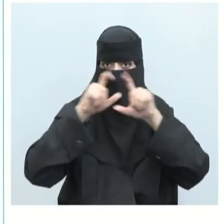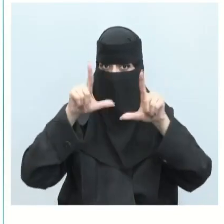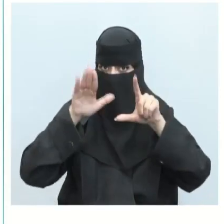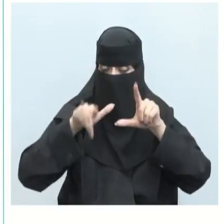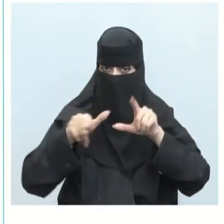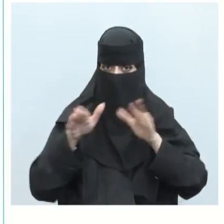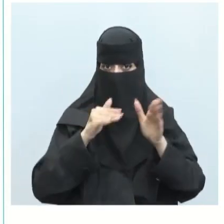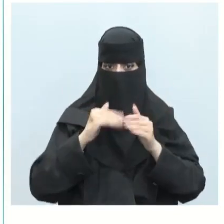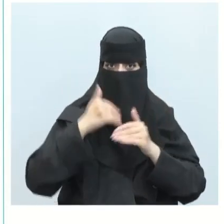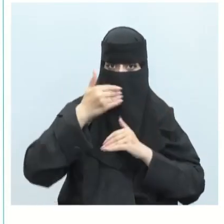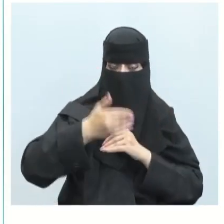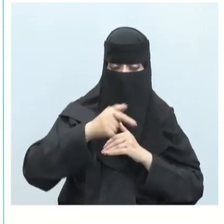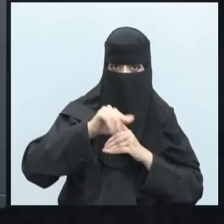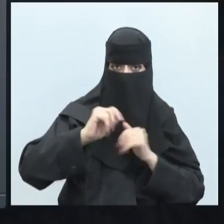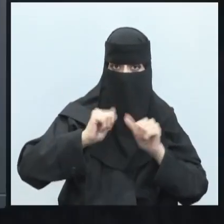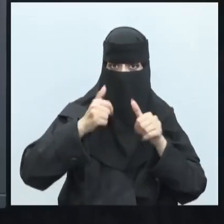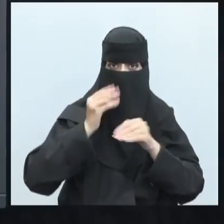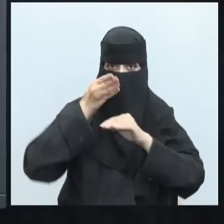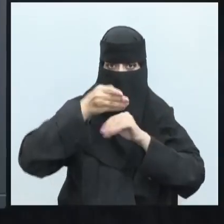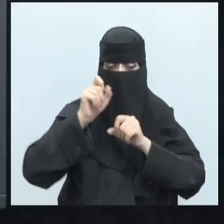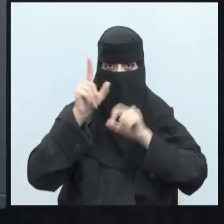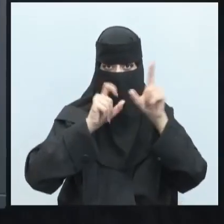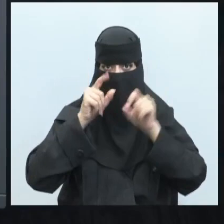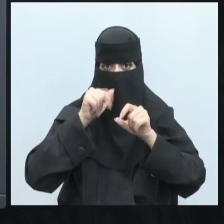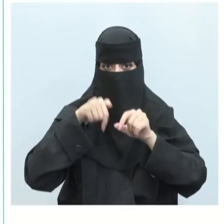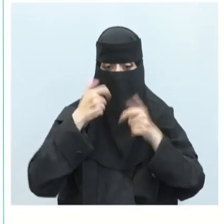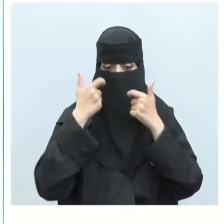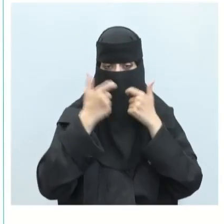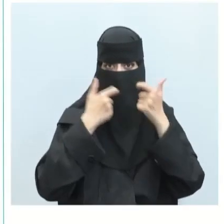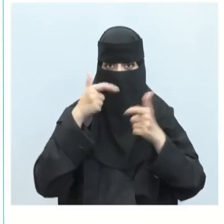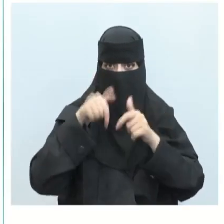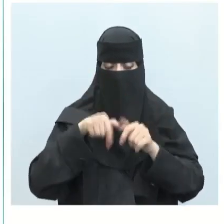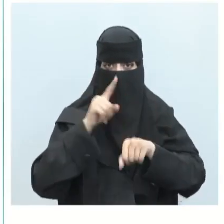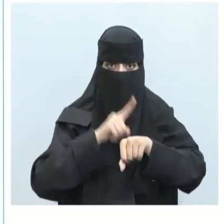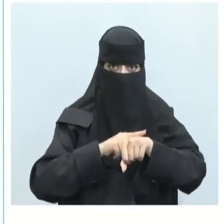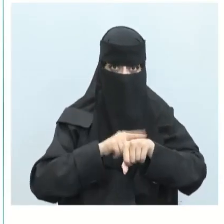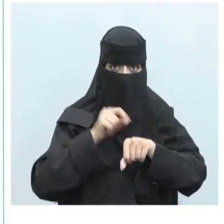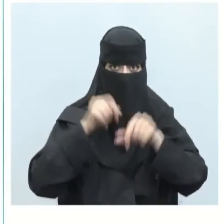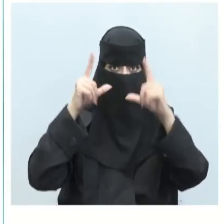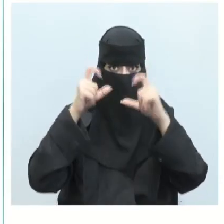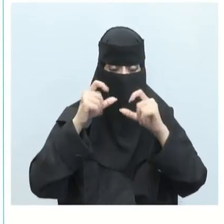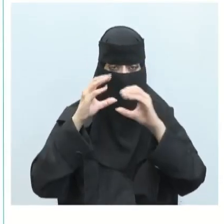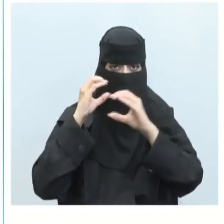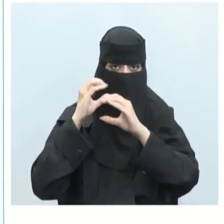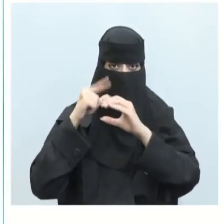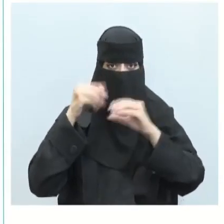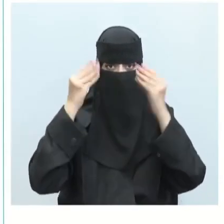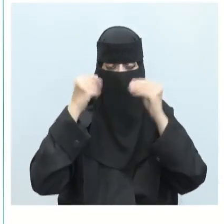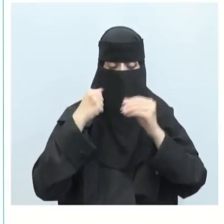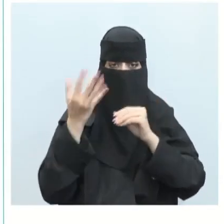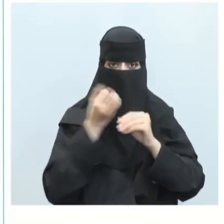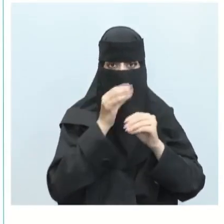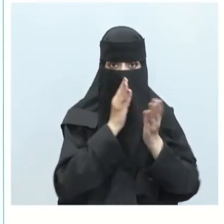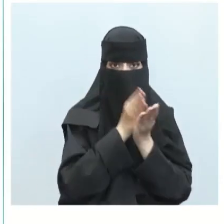في عند عندما قمنا بالدخول على الانترنت ونشاهد الوقت وقت التقاط حزمه البيانات المصدر